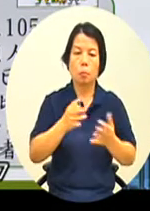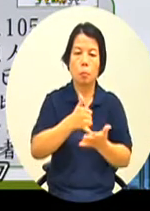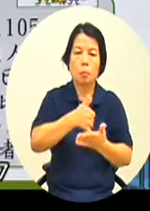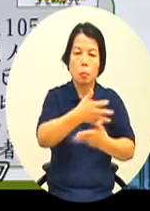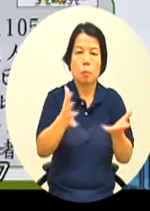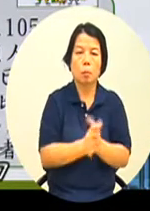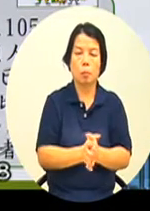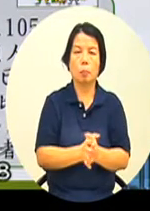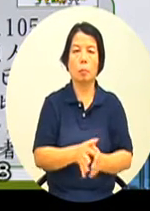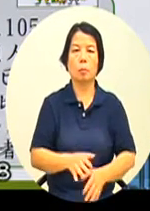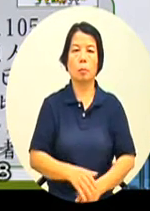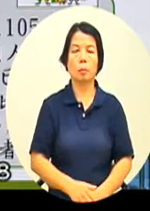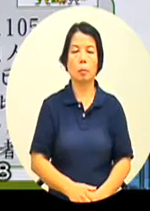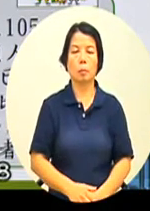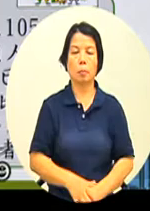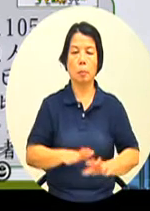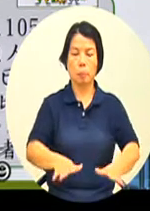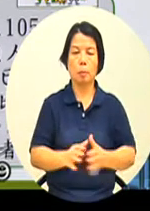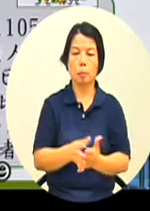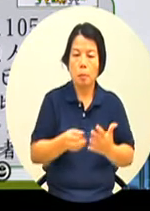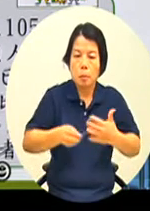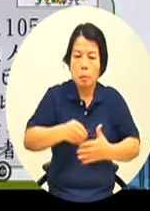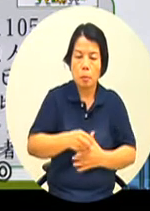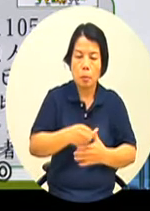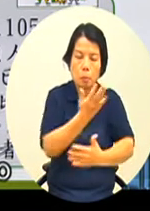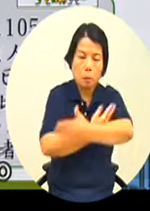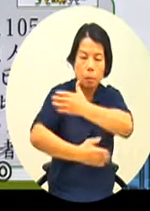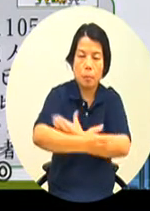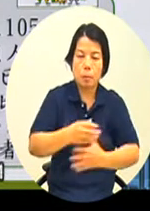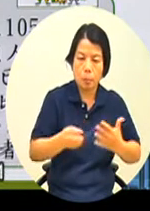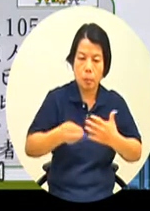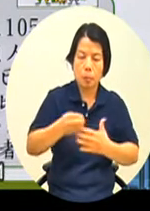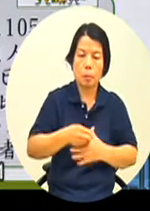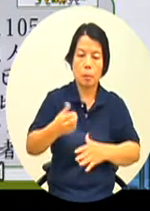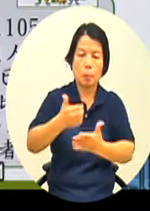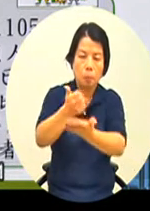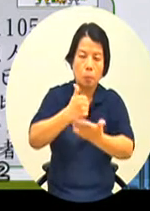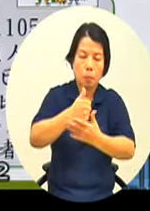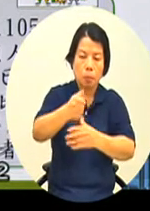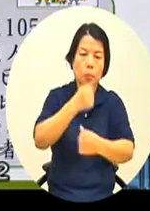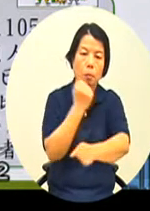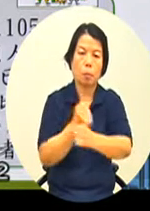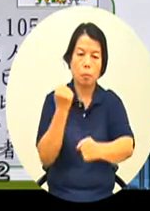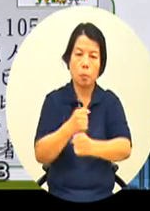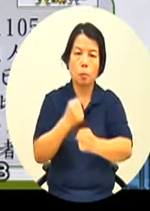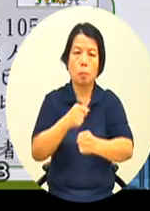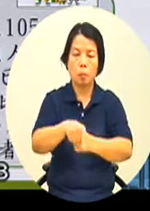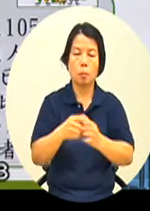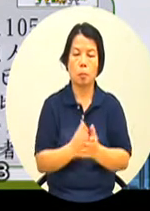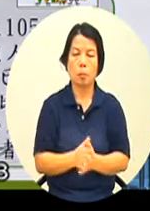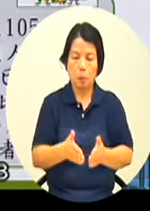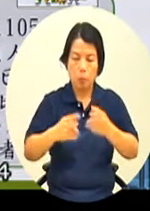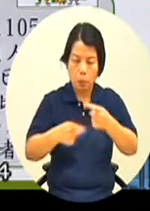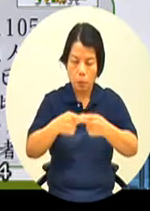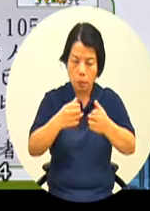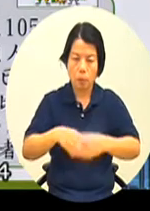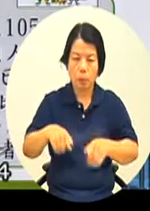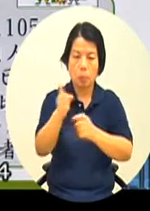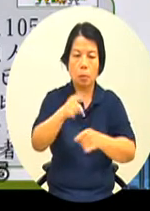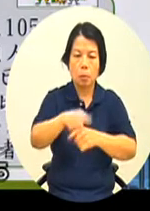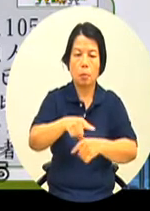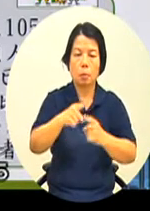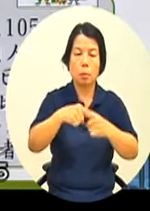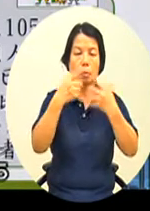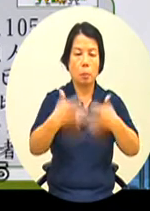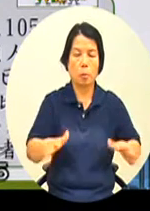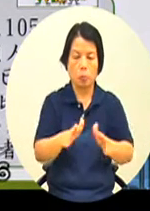分，在禁用身心障碍人员部分，到8月份为止，我们已经禁用到应该禁用1083人，